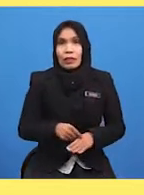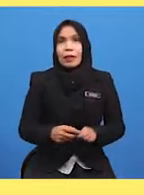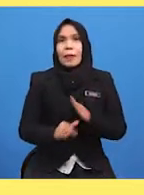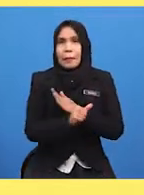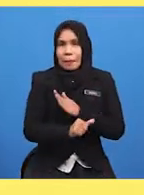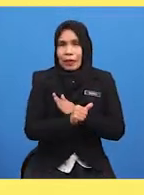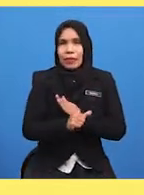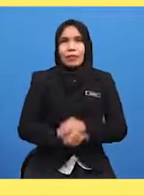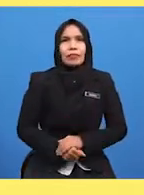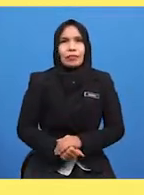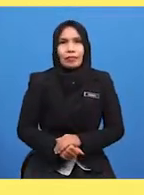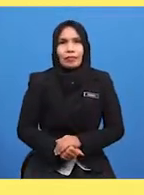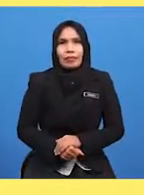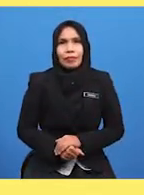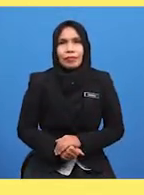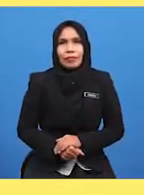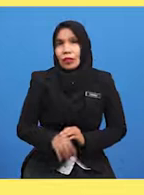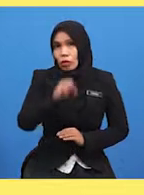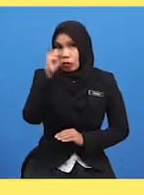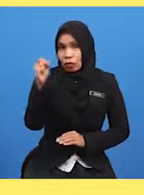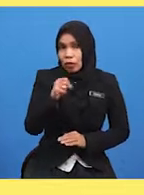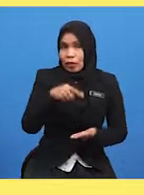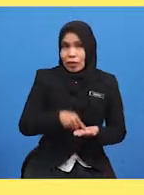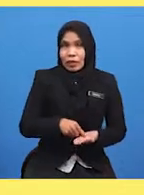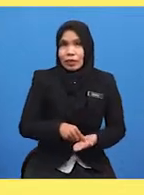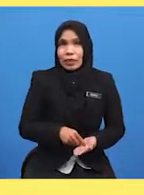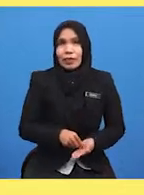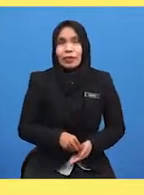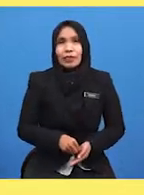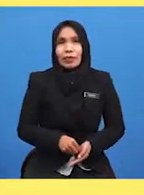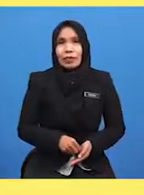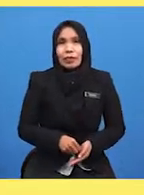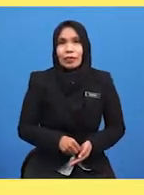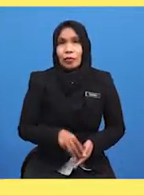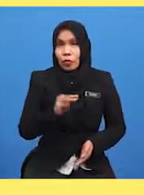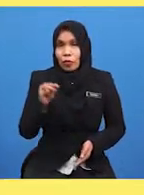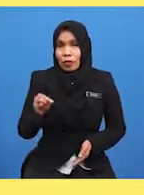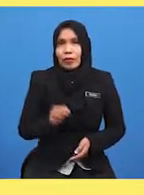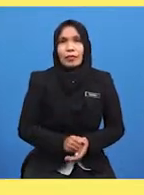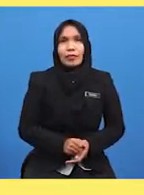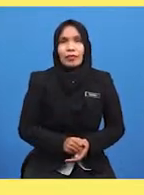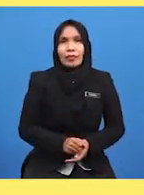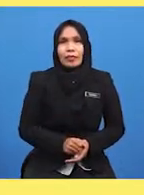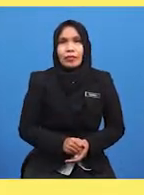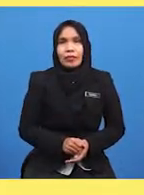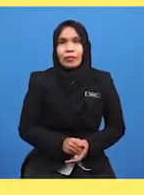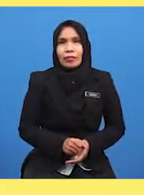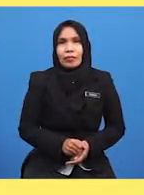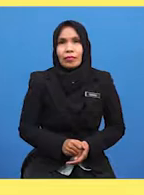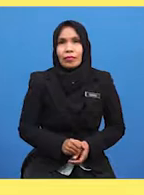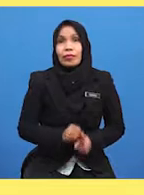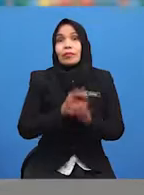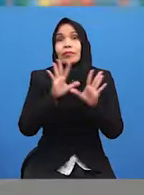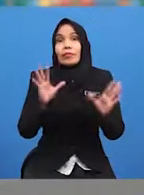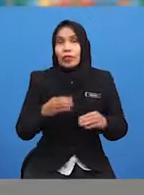soalan ini berkehendak kan agar murid dapat menguraikan cara yang digunakan oleh British bagi meluaskan kuasa